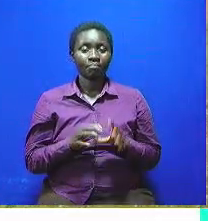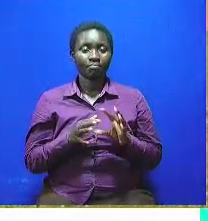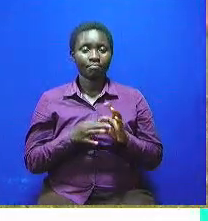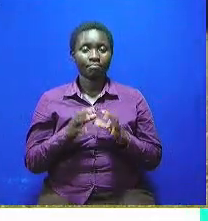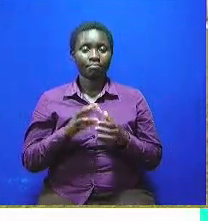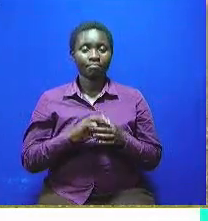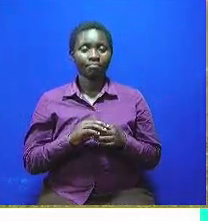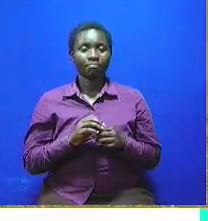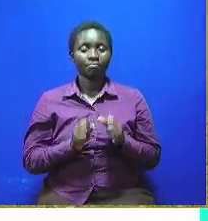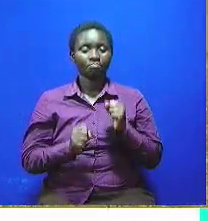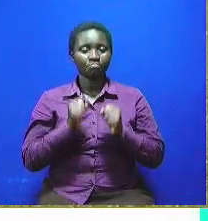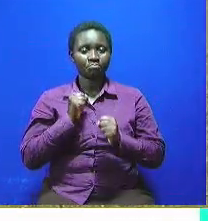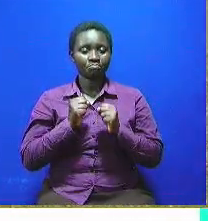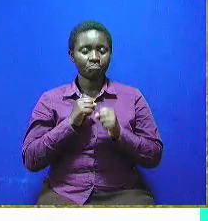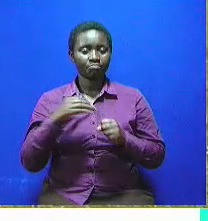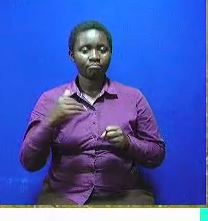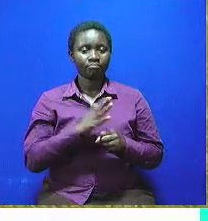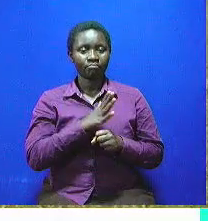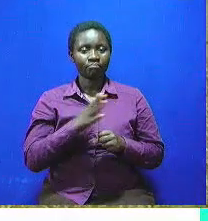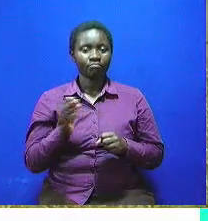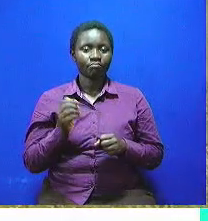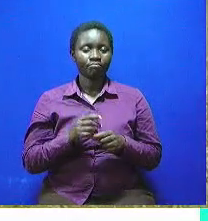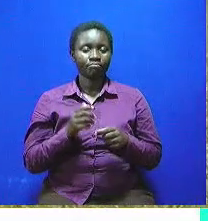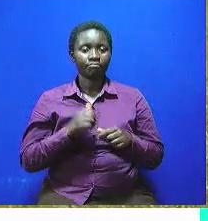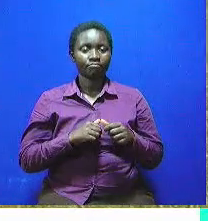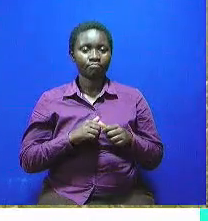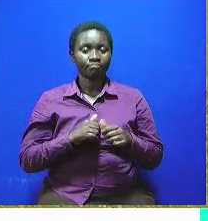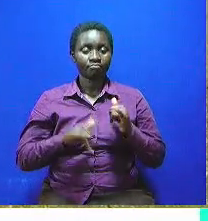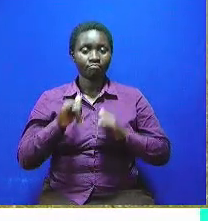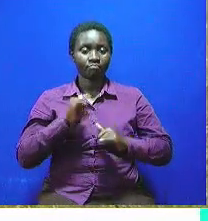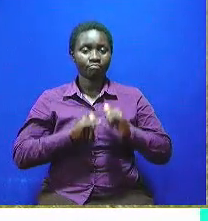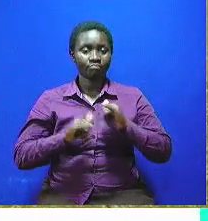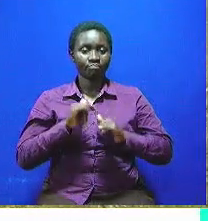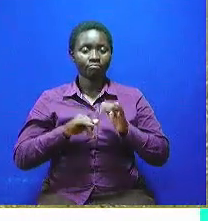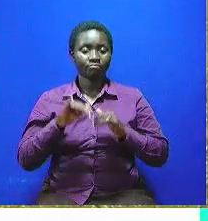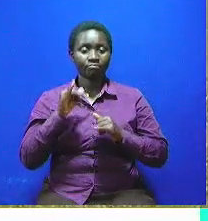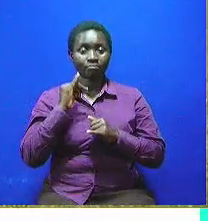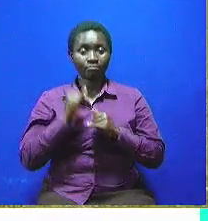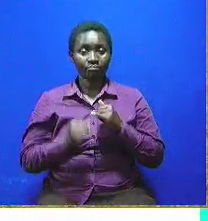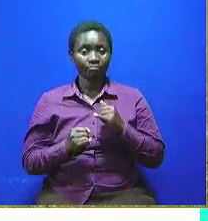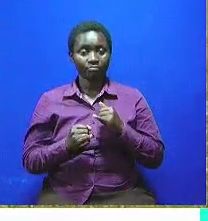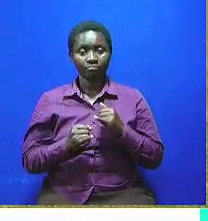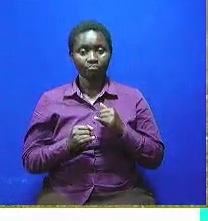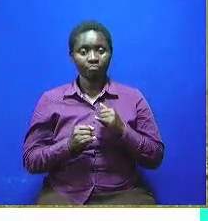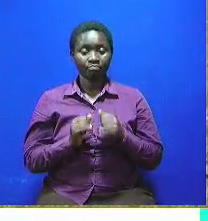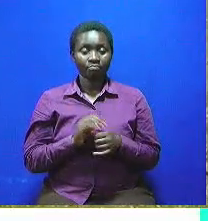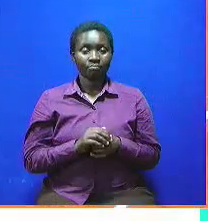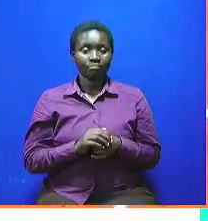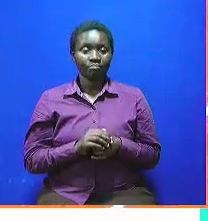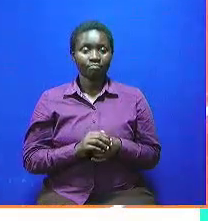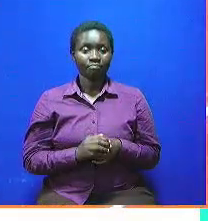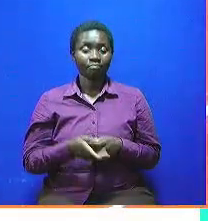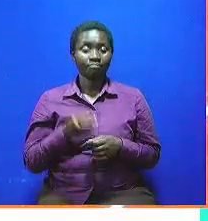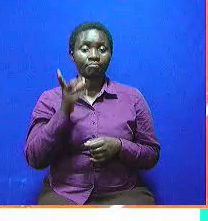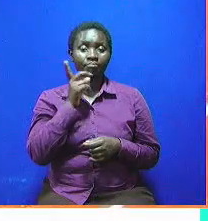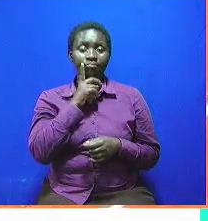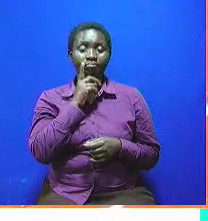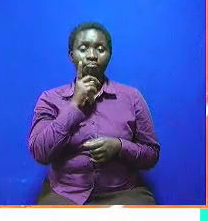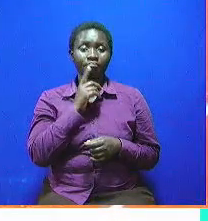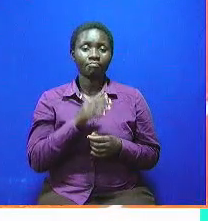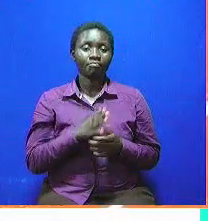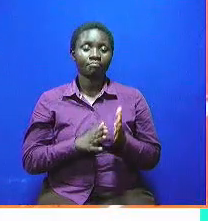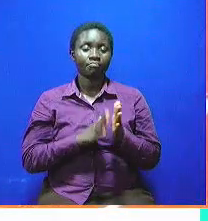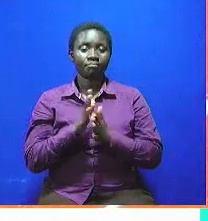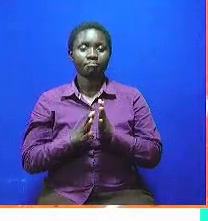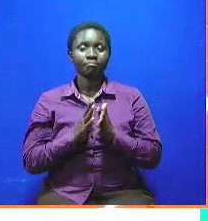chimbero chinde banya kwa bako soli rero na ase chi finali chia chimbero chia maminyoko chira wabeli tukuli anki ase kwa na bali gani